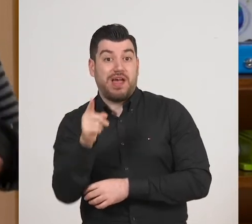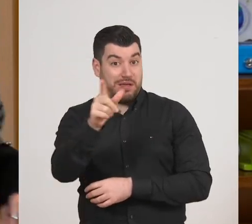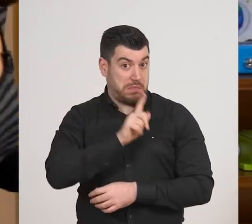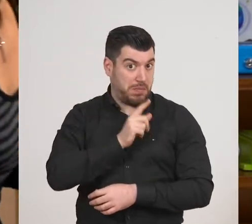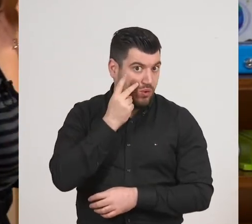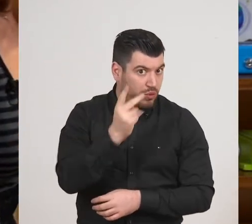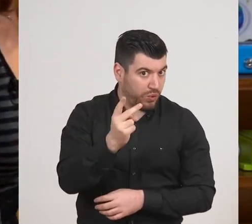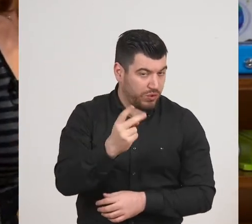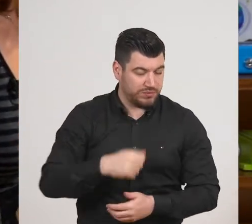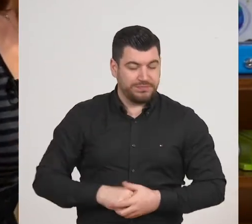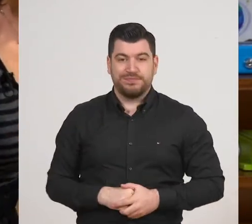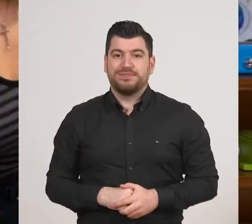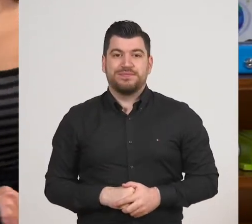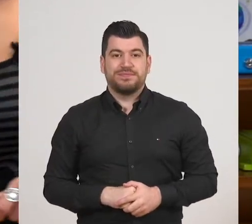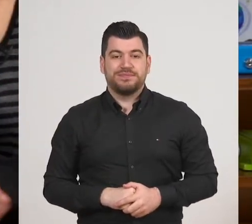δω.